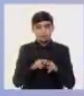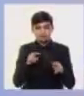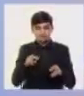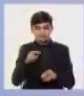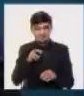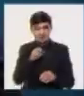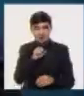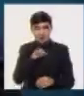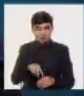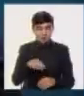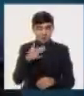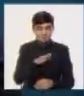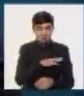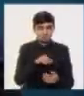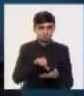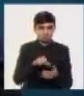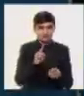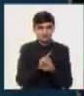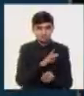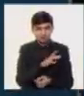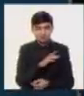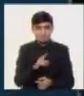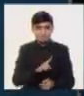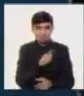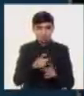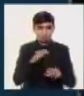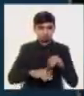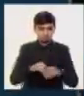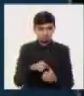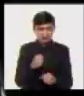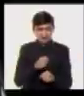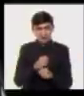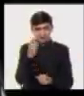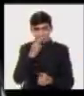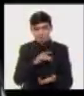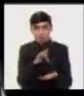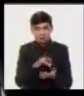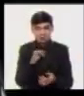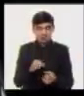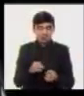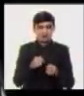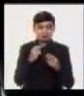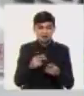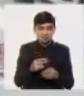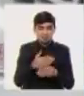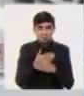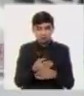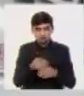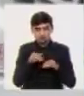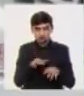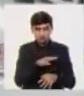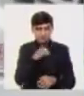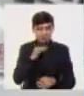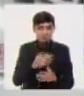Представители патриотической партии ОУЛ встретились с мастерами рукоделия города Нур-Султан и решали, как помочь репатриантам.